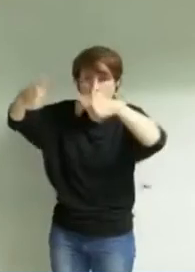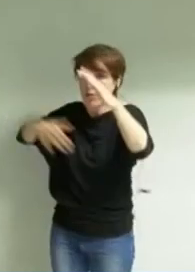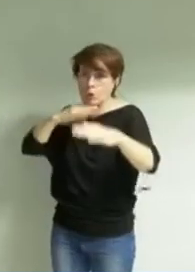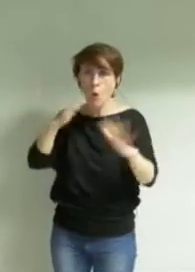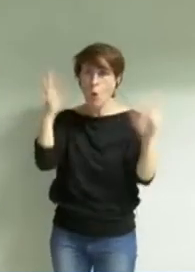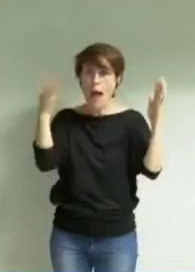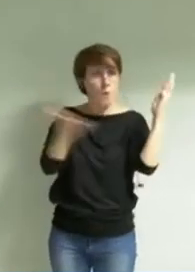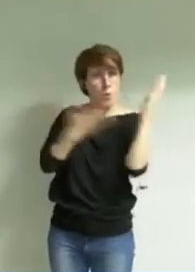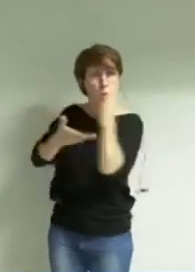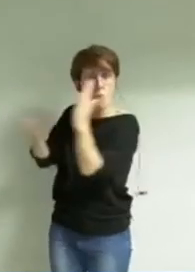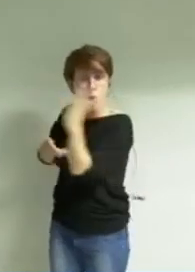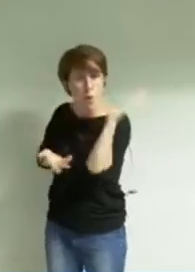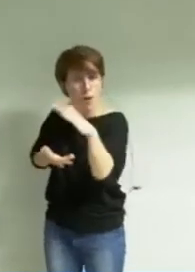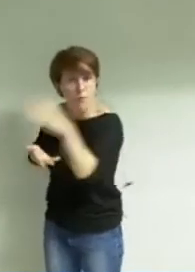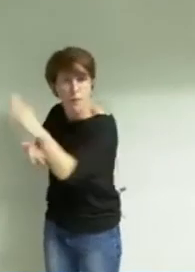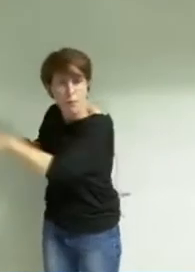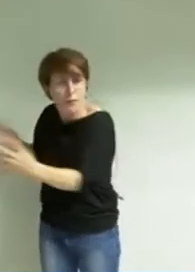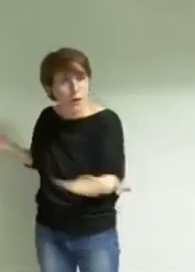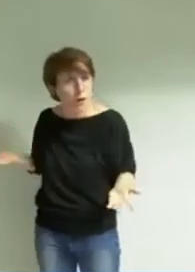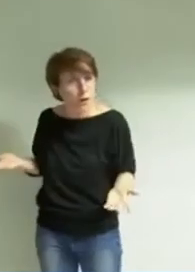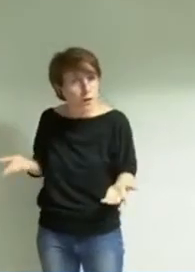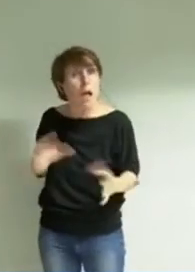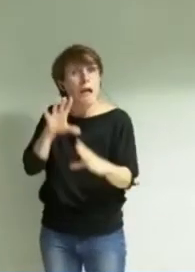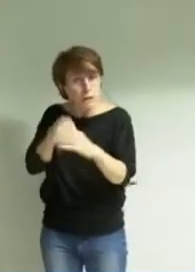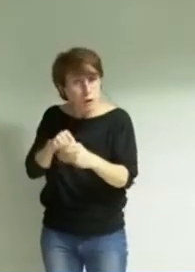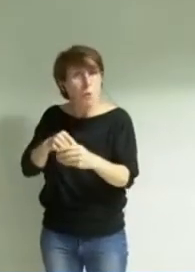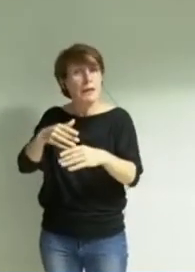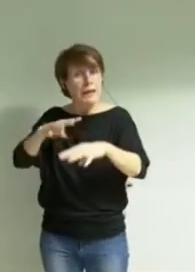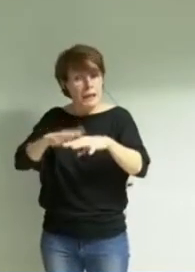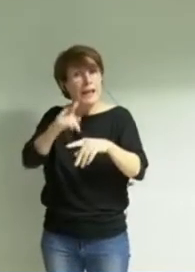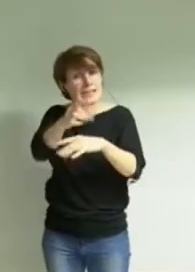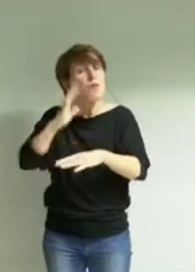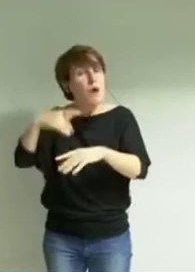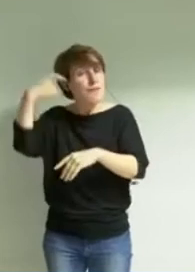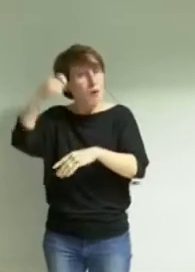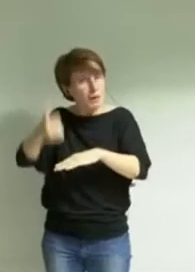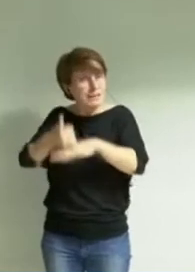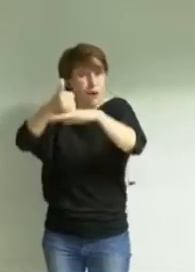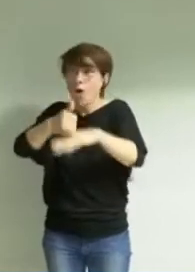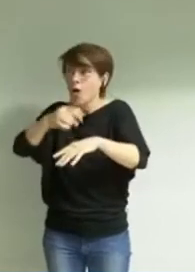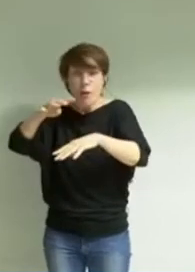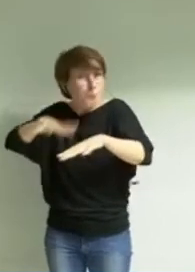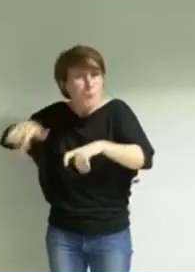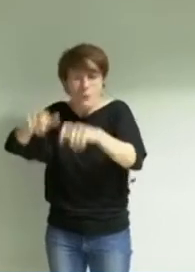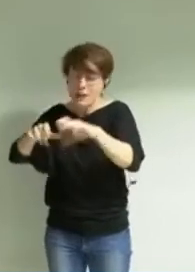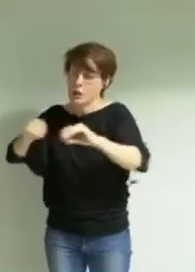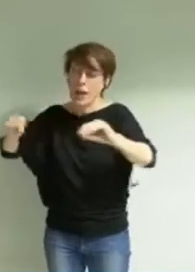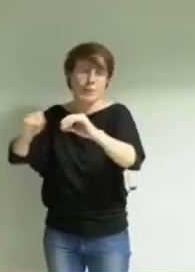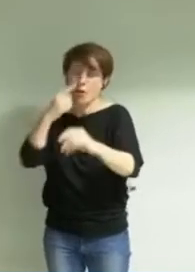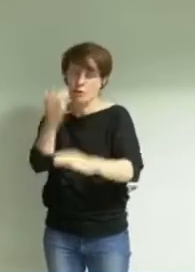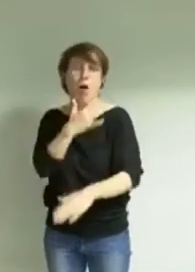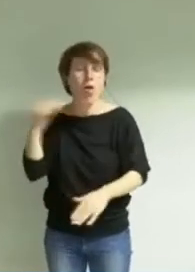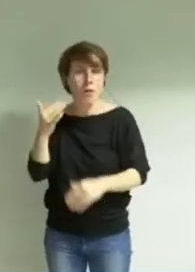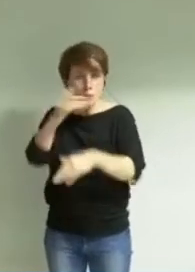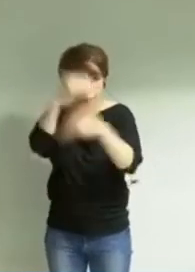espaces verts. Même dans le quartier où vous avez présidé l'union de quartier, les habitants se plaignent partout. Écoutez, regardez